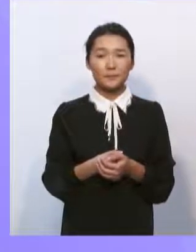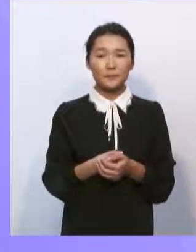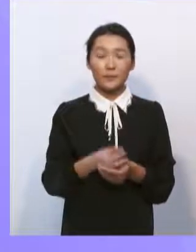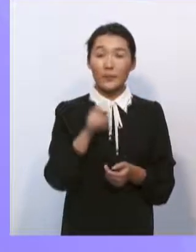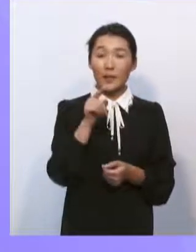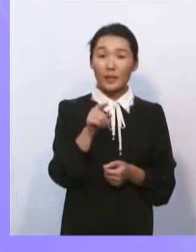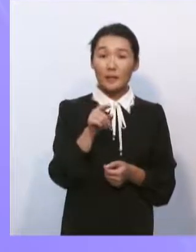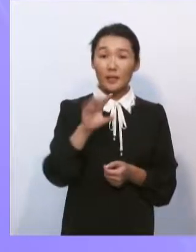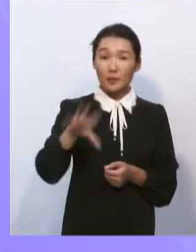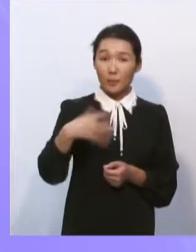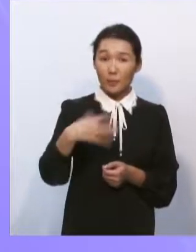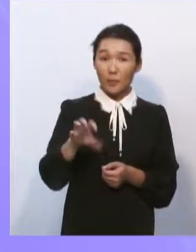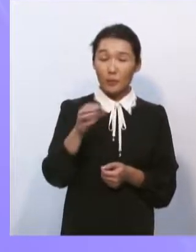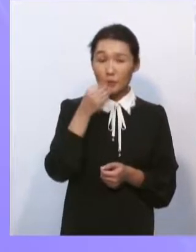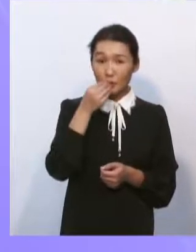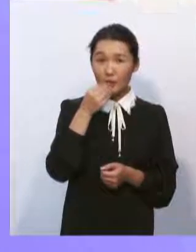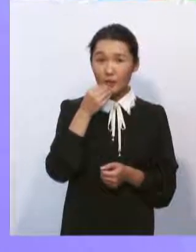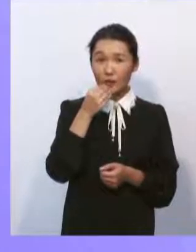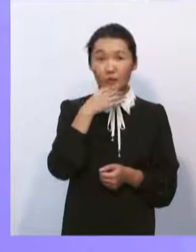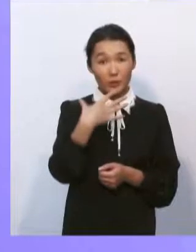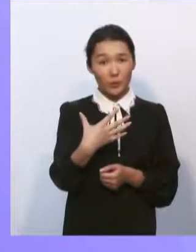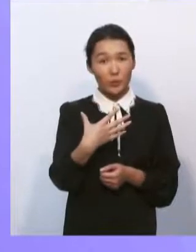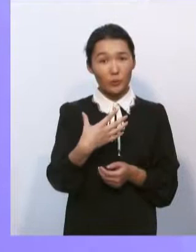Сен борсок жегенди жакшы көрөсүңбү?